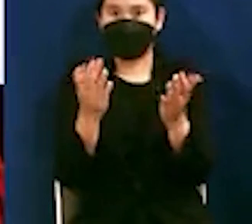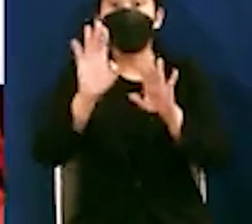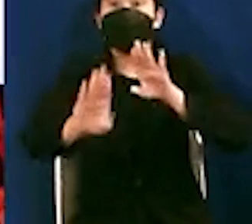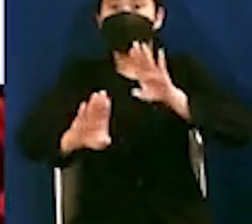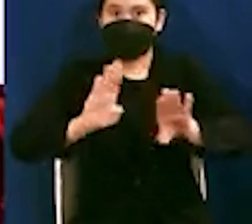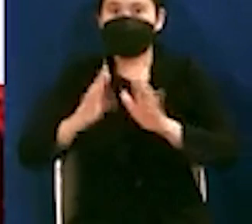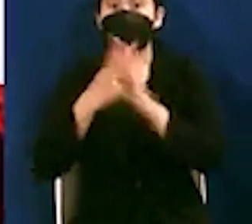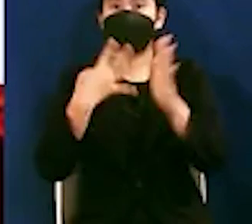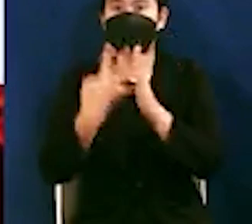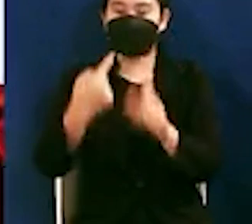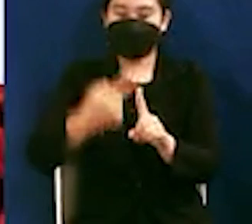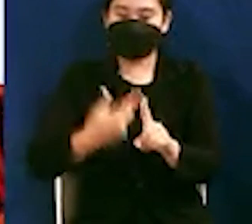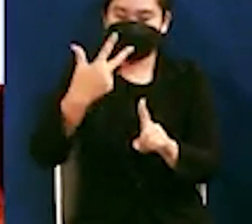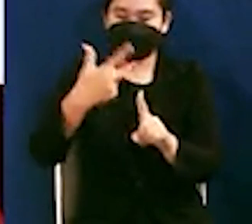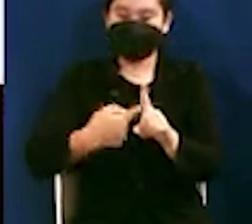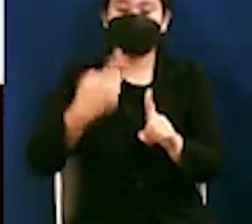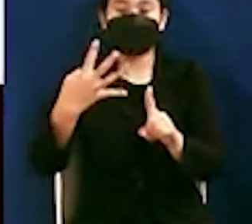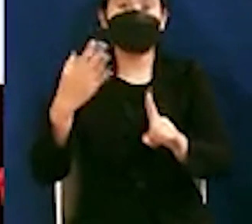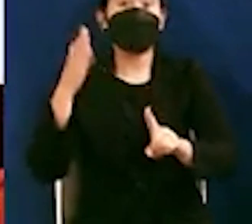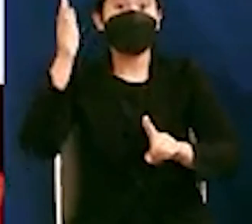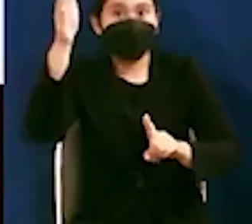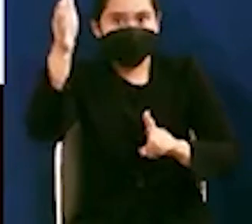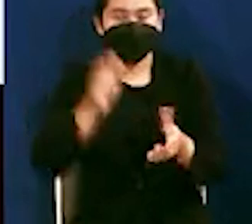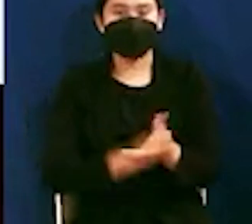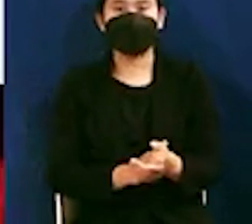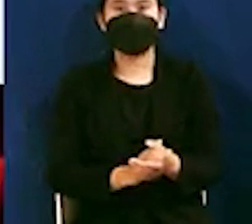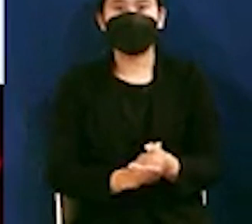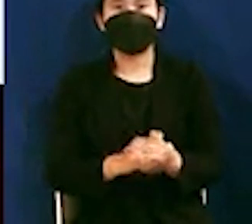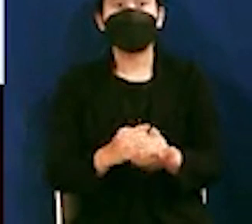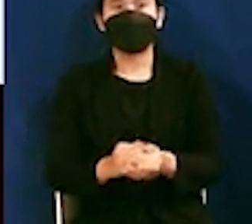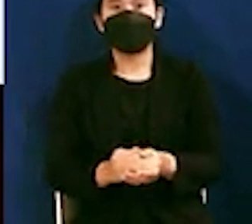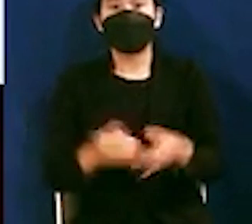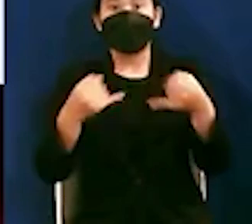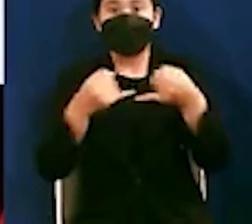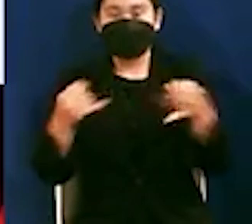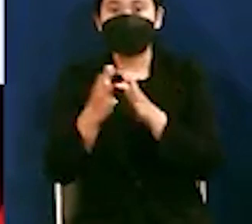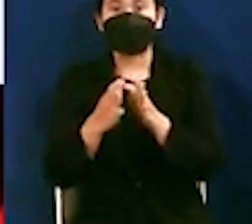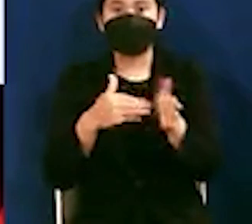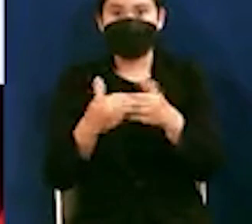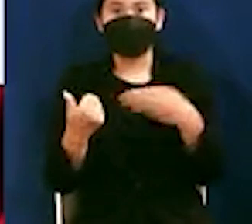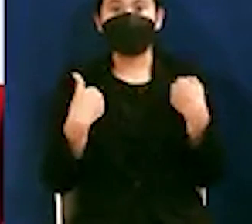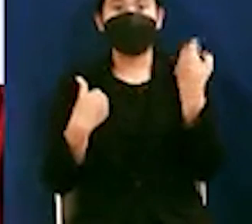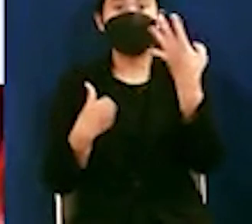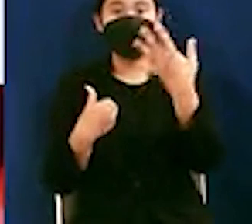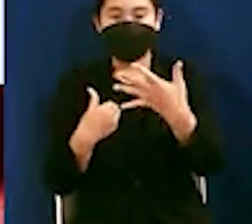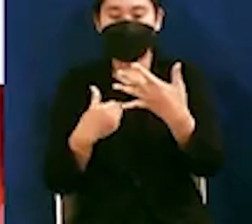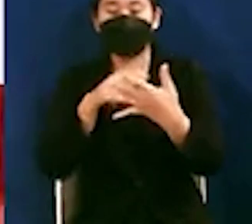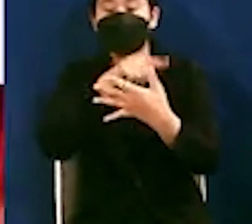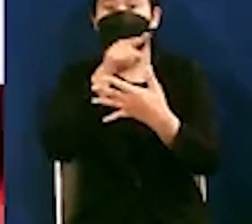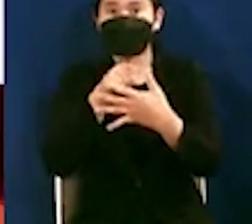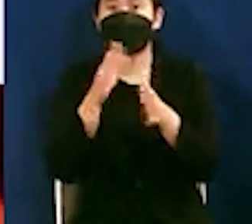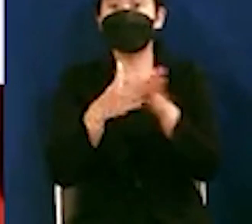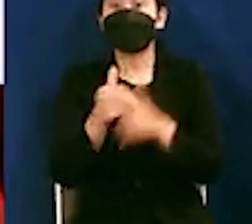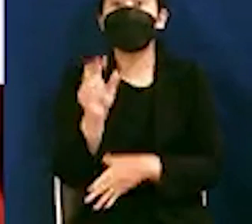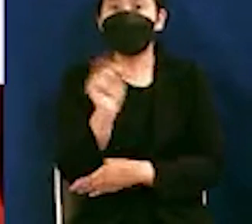ครับในช่วง 3-4 เดือนข้างหน้านะครับจะมีเส้นกราฟอยู่ทั้งหมด5เส้นนะครับเส้นสีน้ำเงินที่เป็นจุดสูงสุดจะเป็นจำนวนผู้